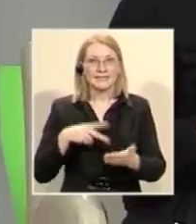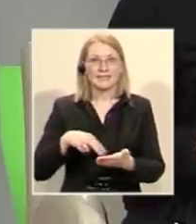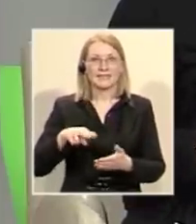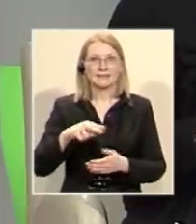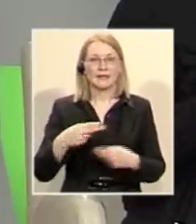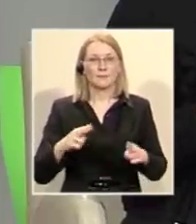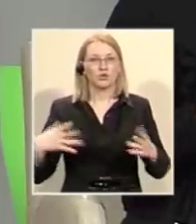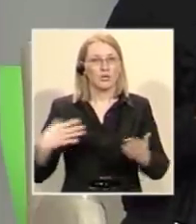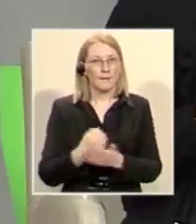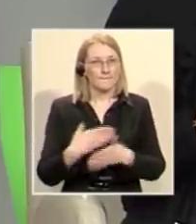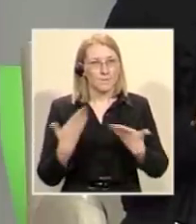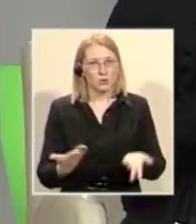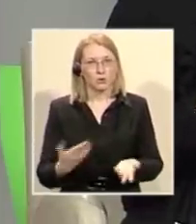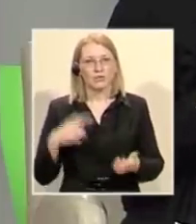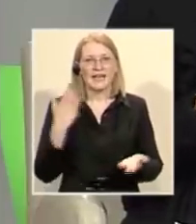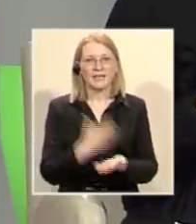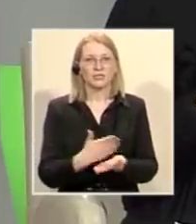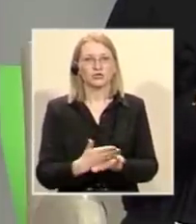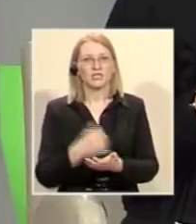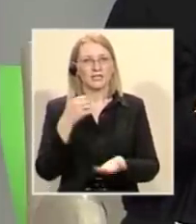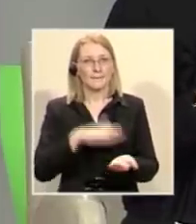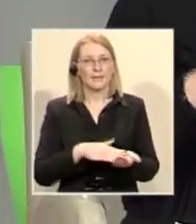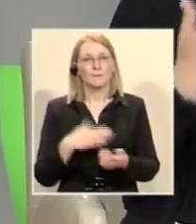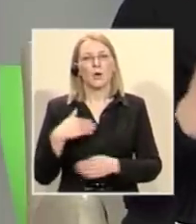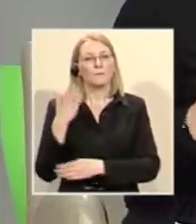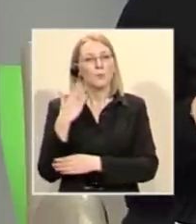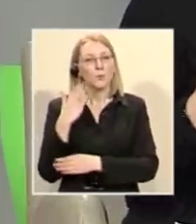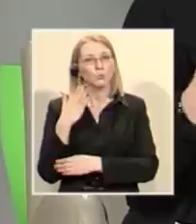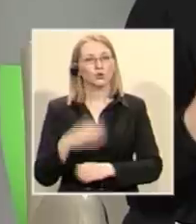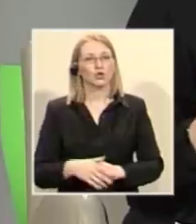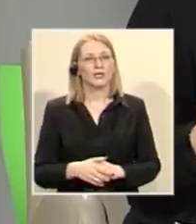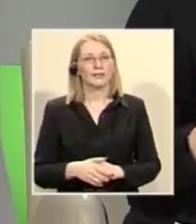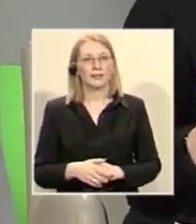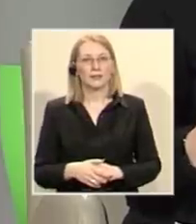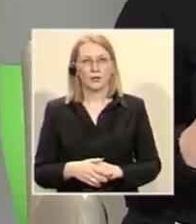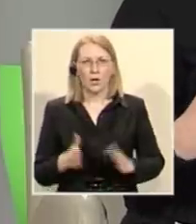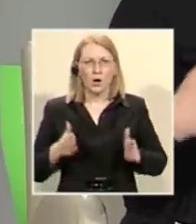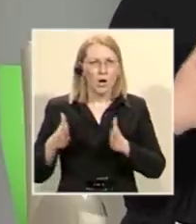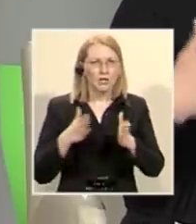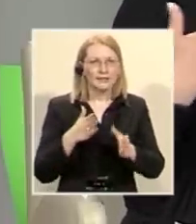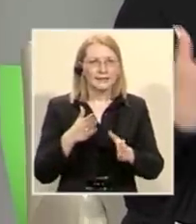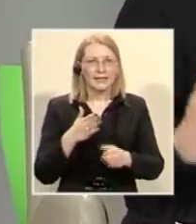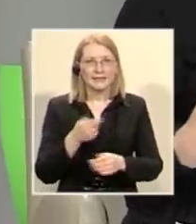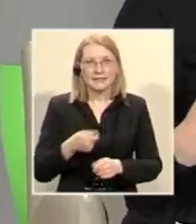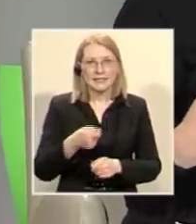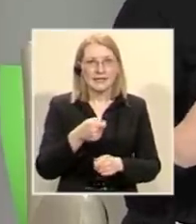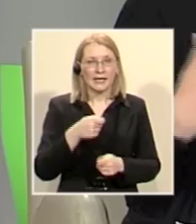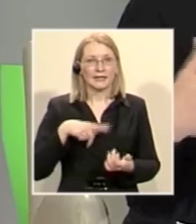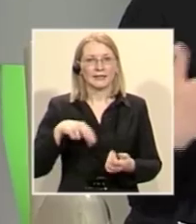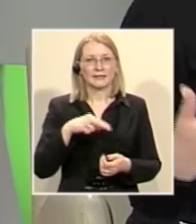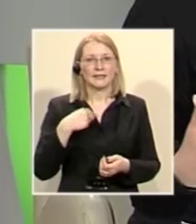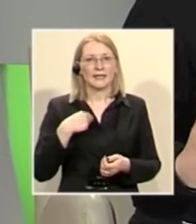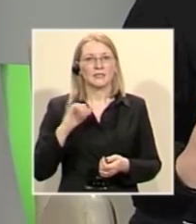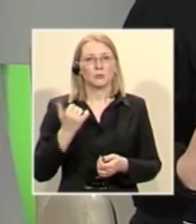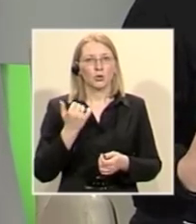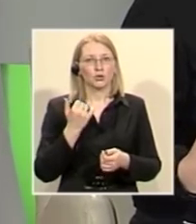Jer najčešće se, evo, jedan primjer, mom učeniku koji sam orijentaciju i kretanje. Znači, ja sam još